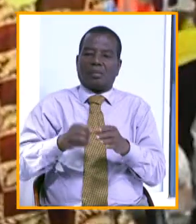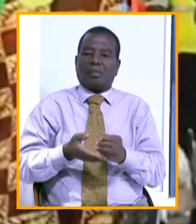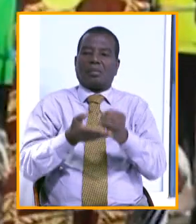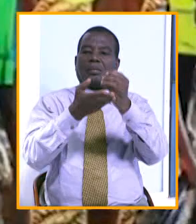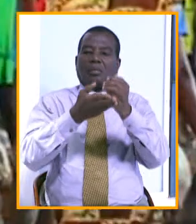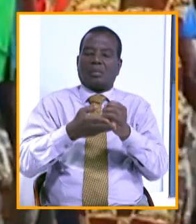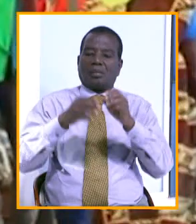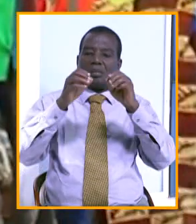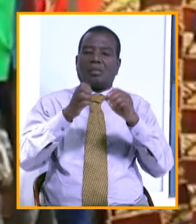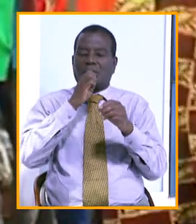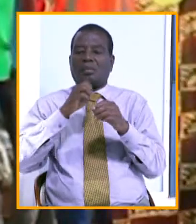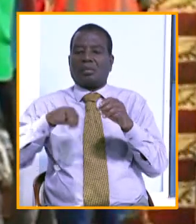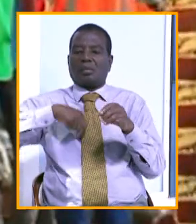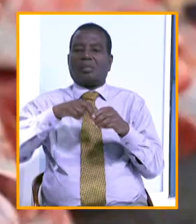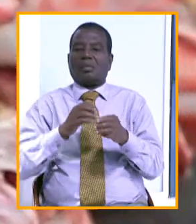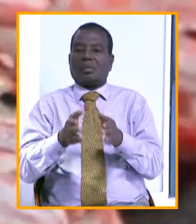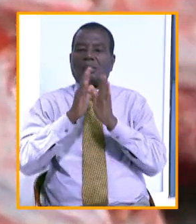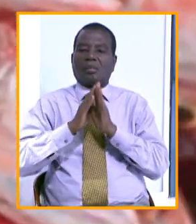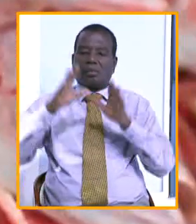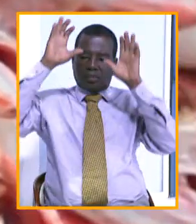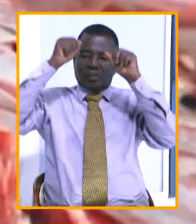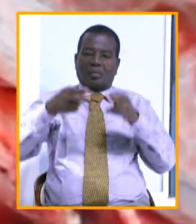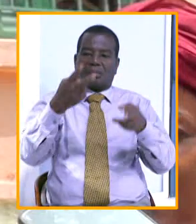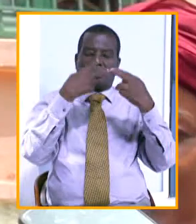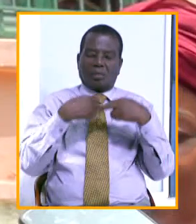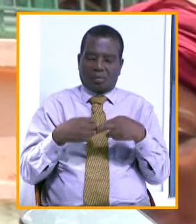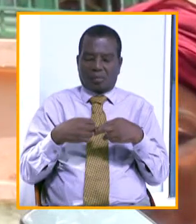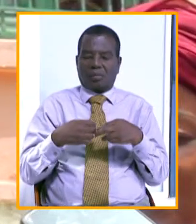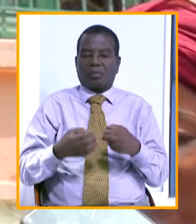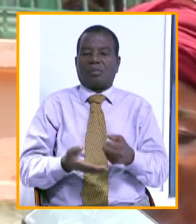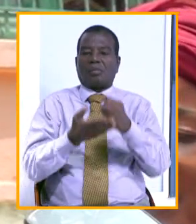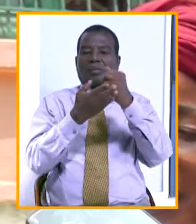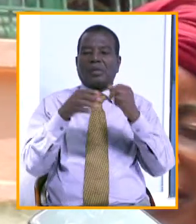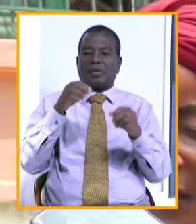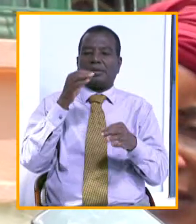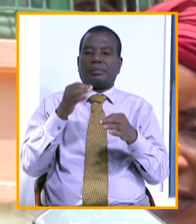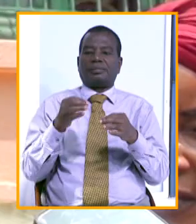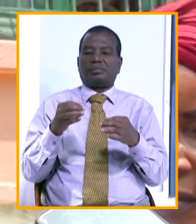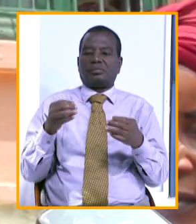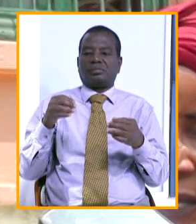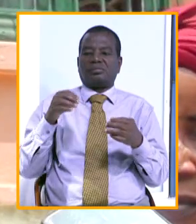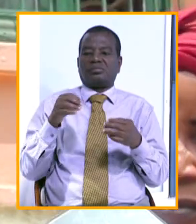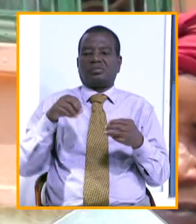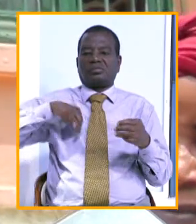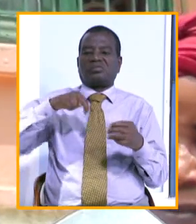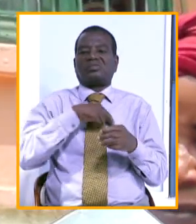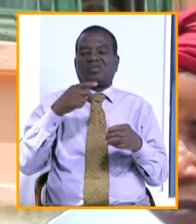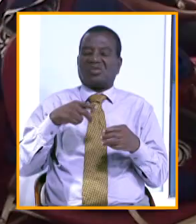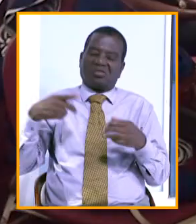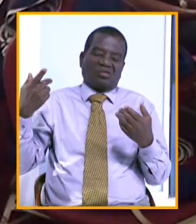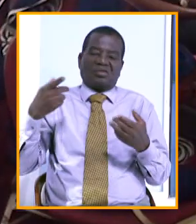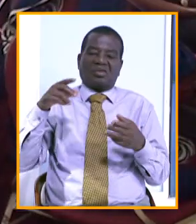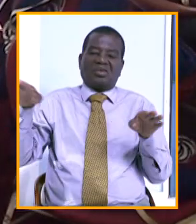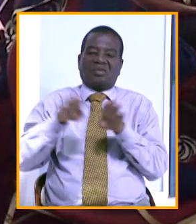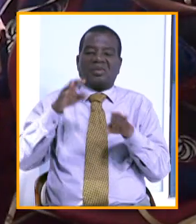économique. Nous demandons au président de nous venir en aide, sinon les marais vont fermer et il n'y aura plus de demi-grossistes sur le port de pêche, il n'y aura plus de détaillants sur le